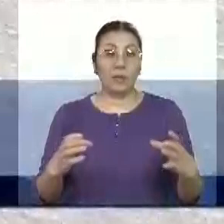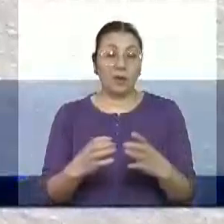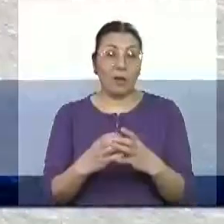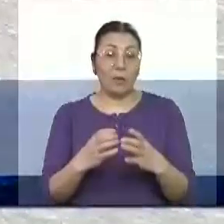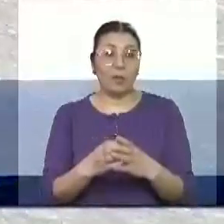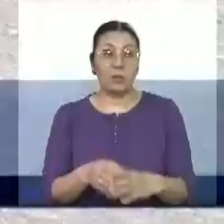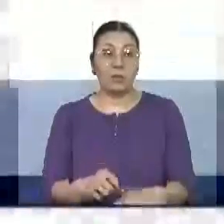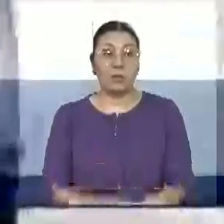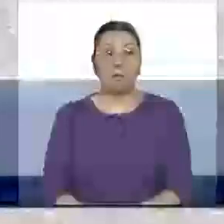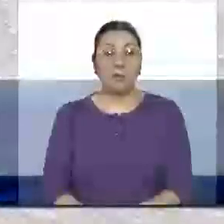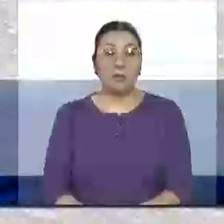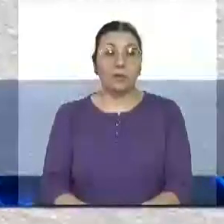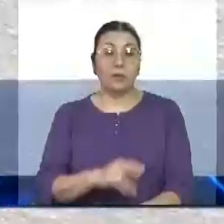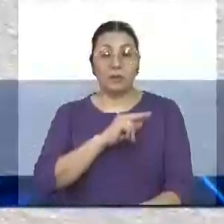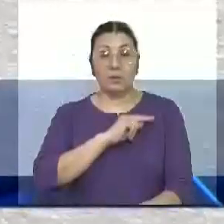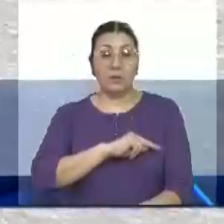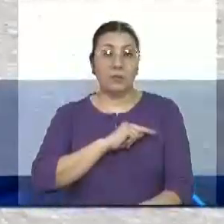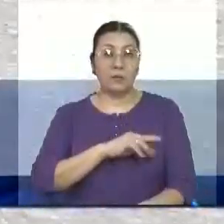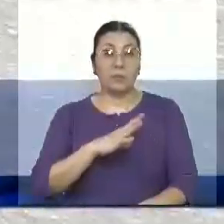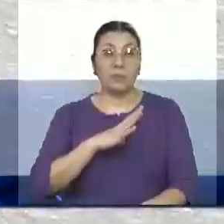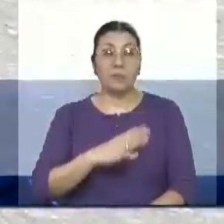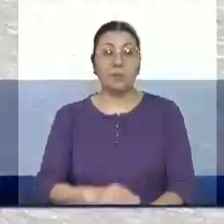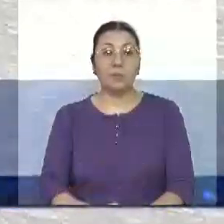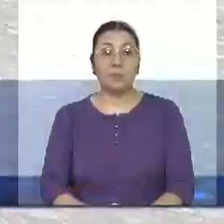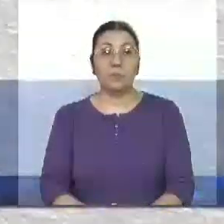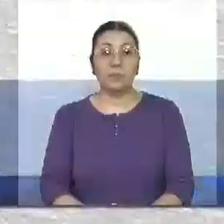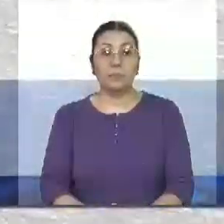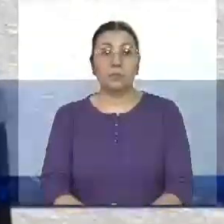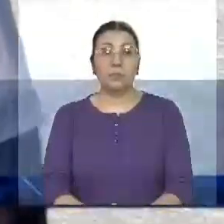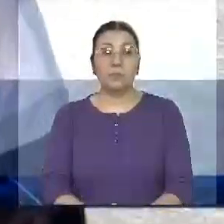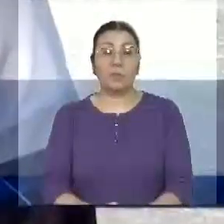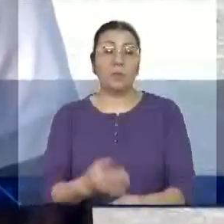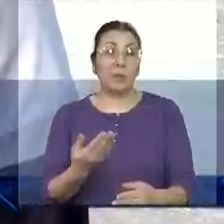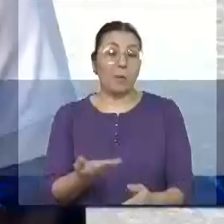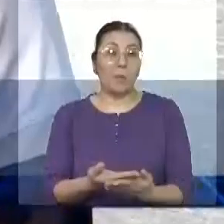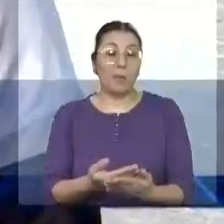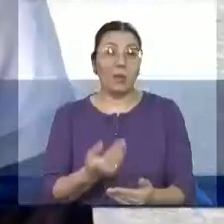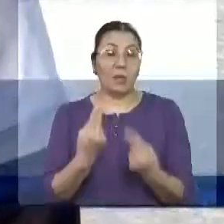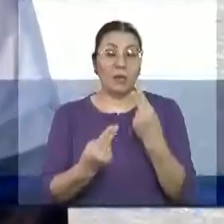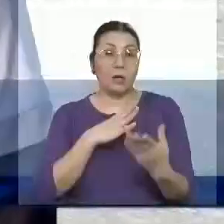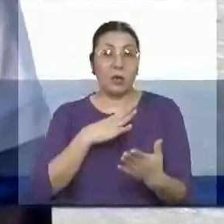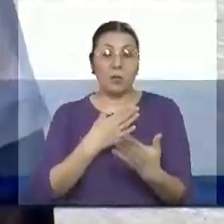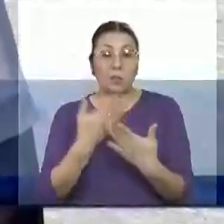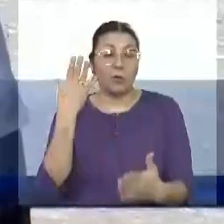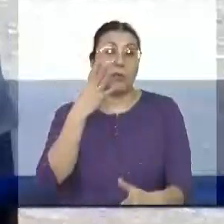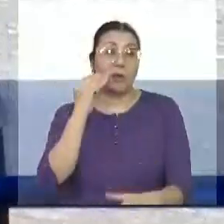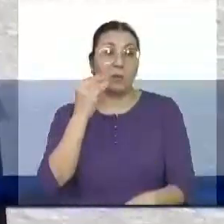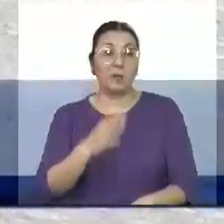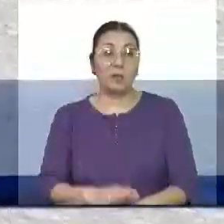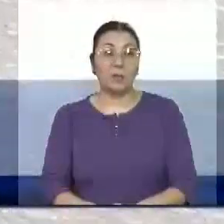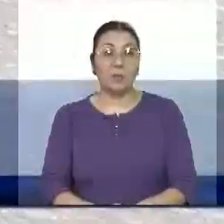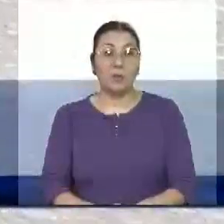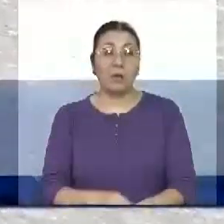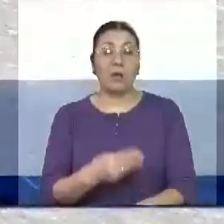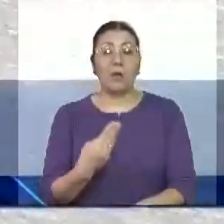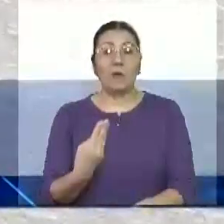не слушали друг друга. Это не первый опыт футбола на снегу. Мы играли еще до этого в Алматы, там, в